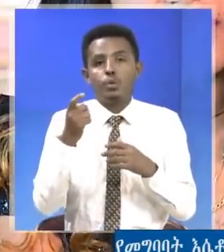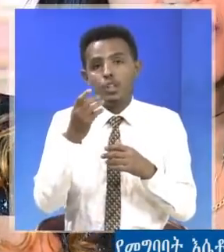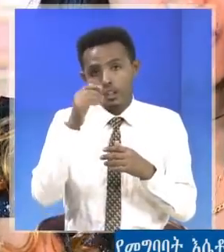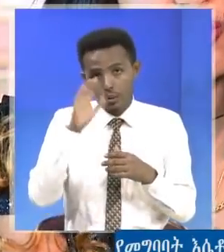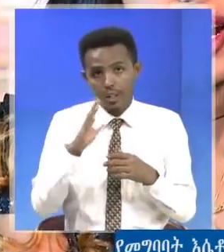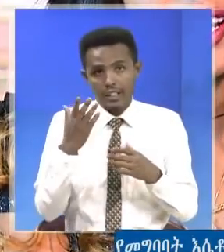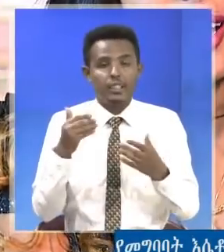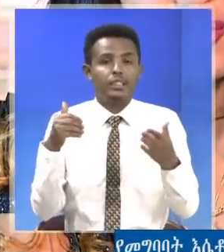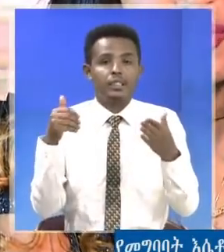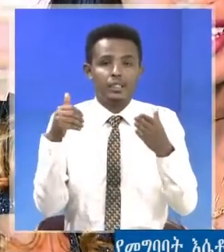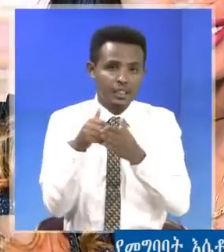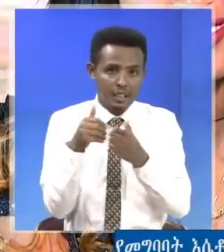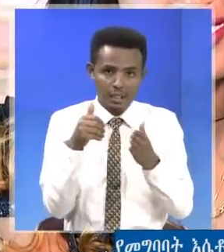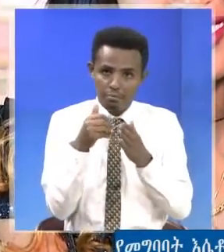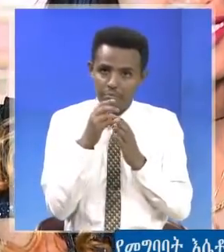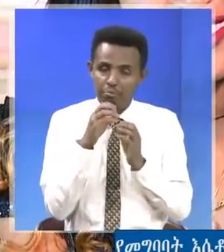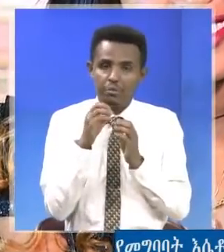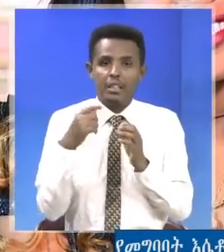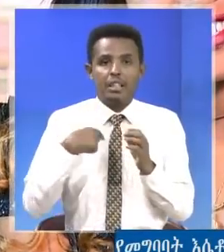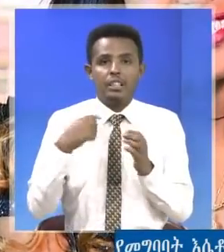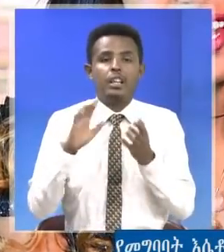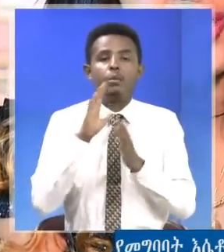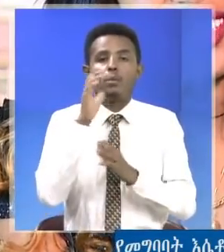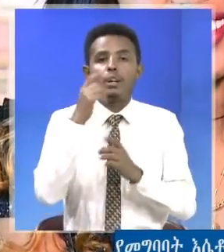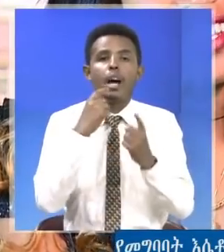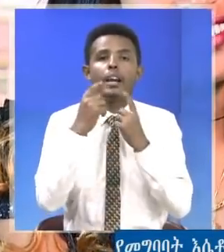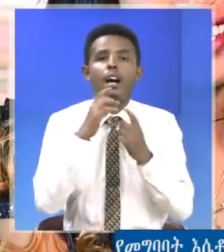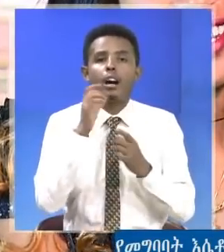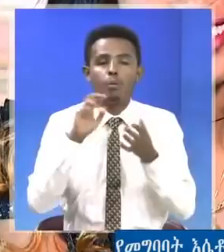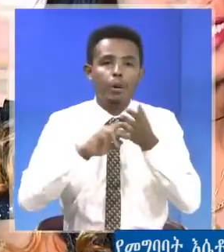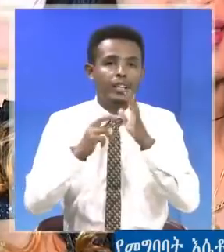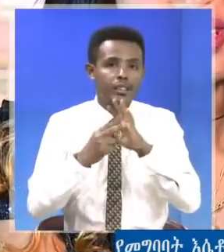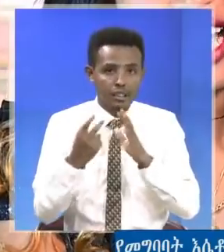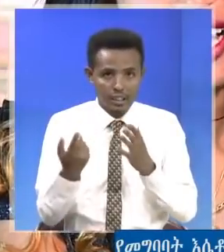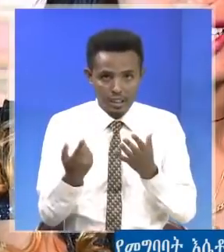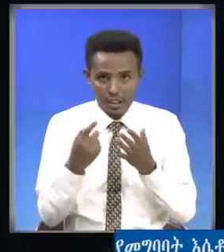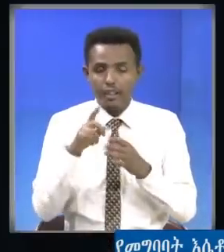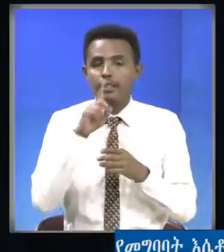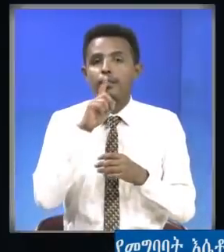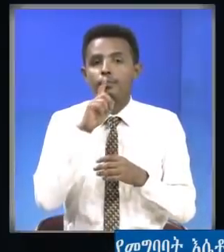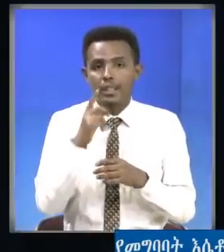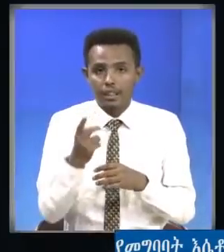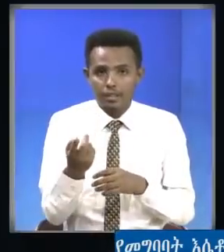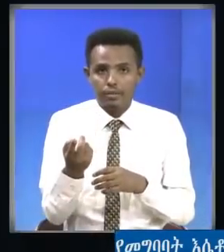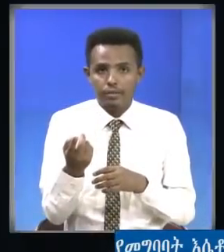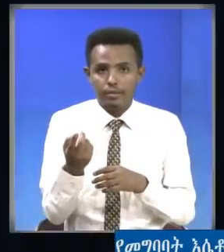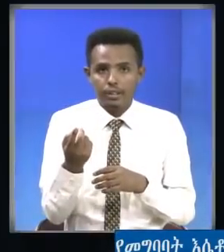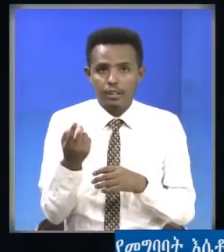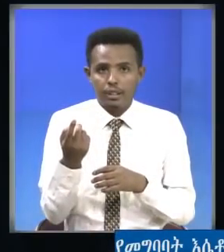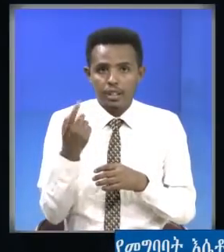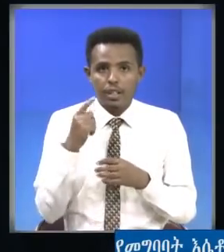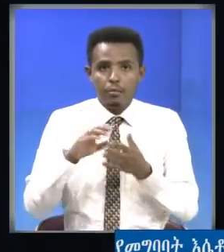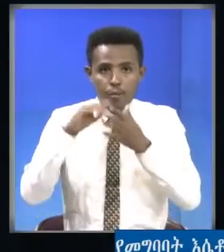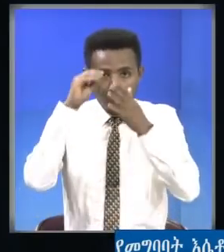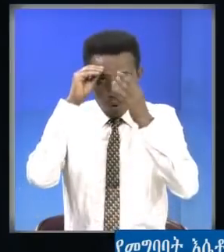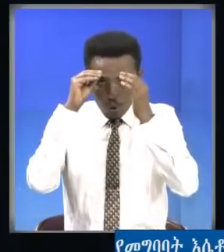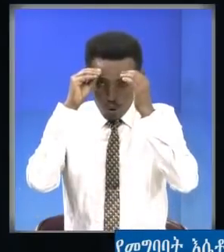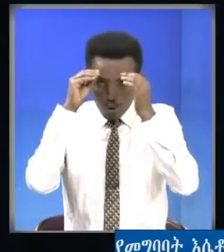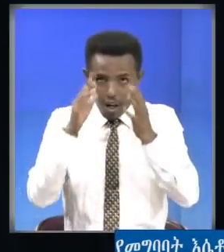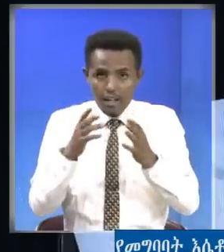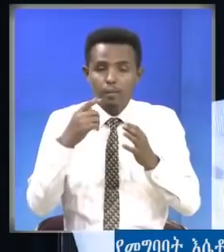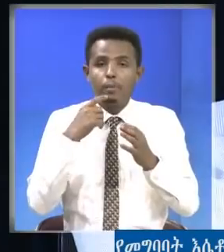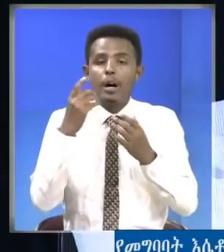እኔን ስላልሆኑ አይናገሩም ማለት ነው። እዚህ ሊቃኖቻችን ላይ ይሄ ይታያል፣ ዝምታ። ምሁራን የሚባሉት አካላት ጋር